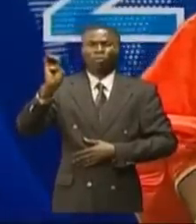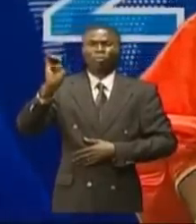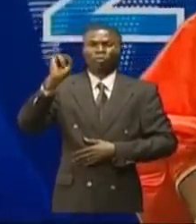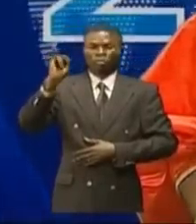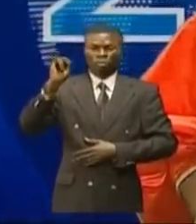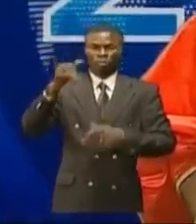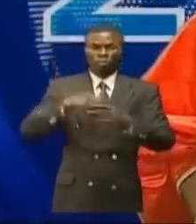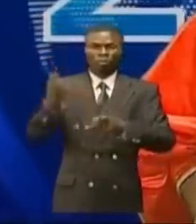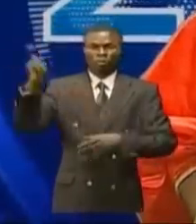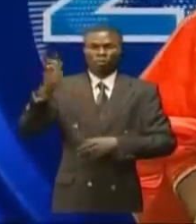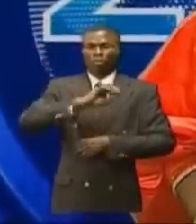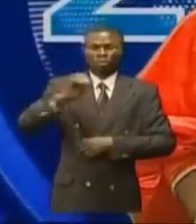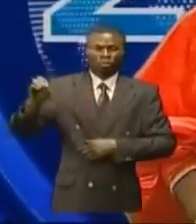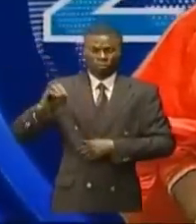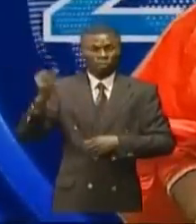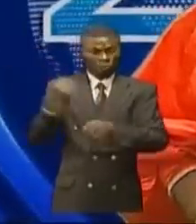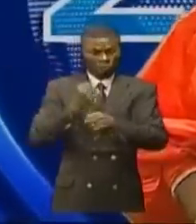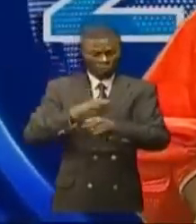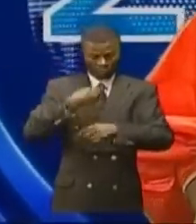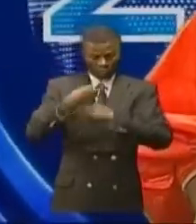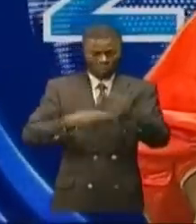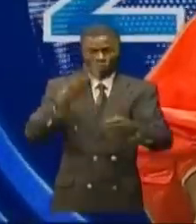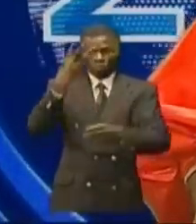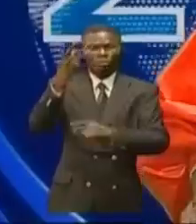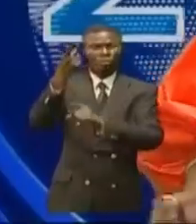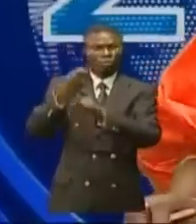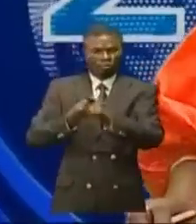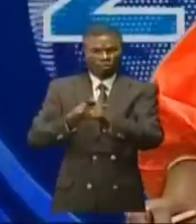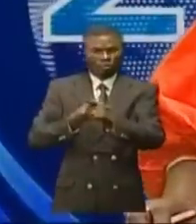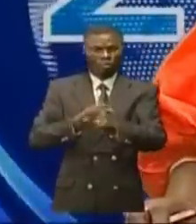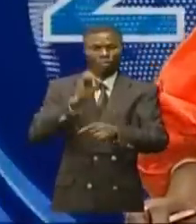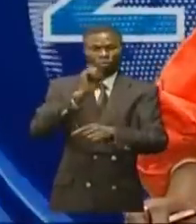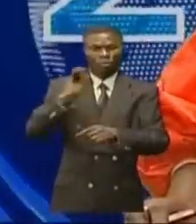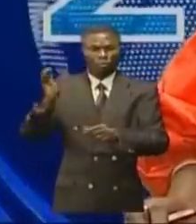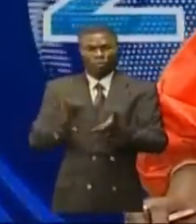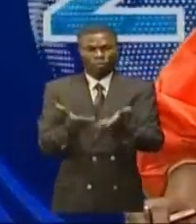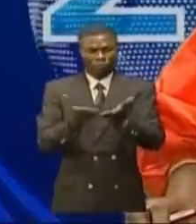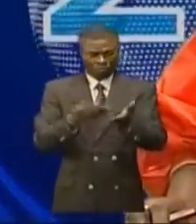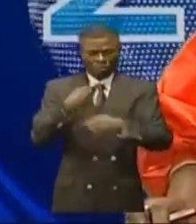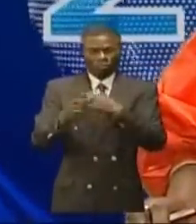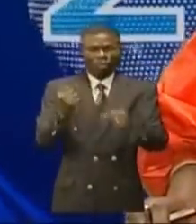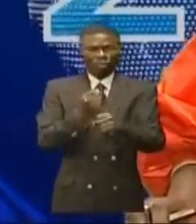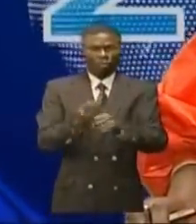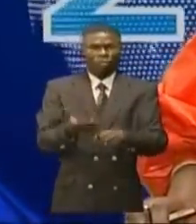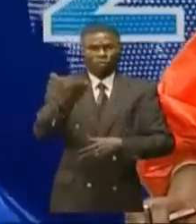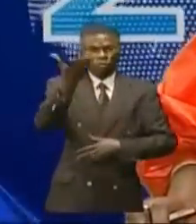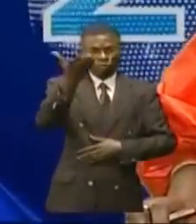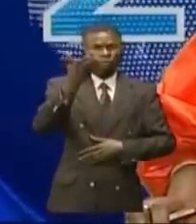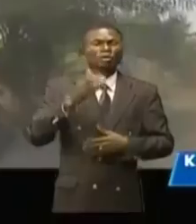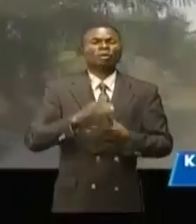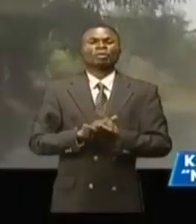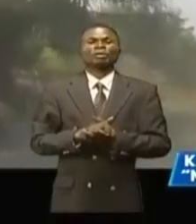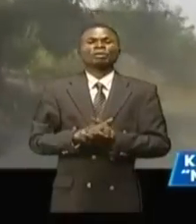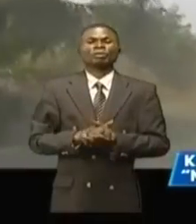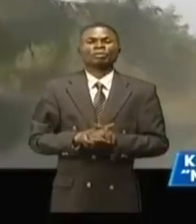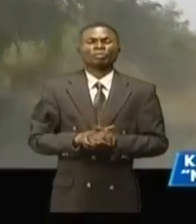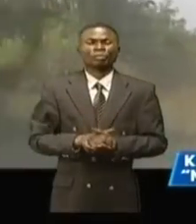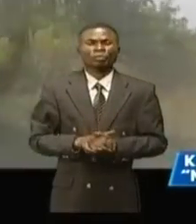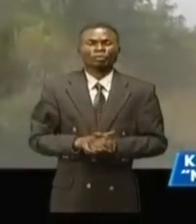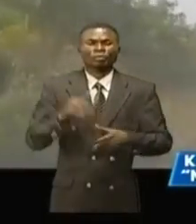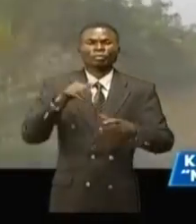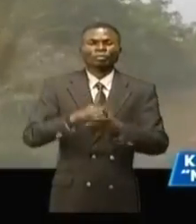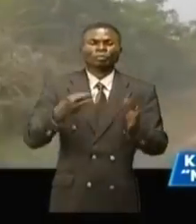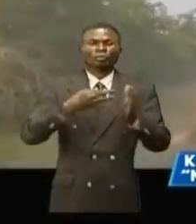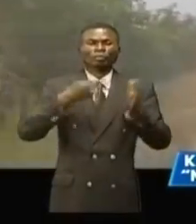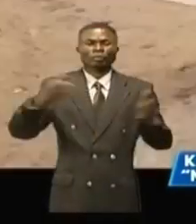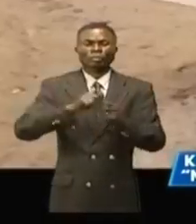prendra 3 mois et c'est l'office de route qui exécute ces travaux. Au reportage de Blaise Boukou-Kessanda. Situé à